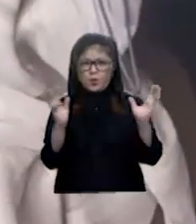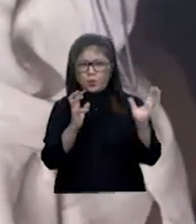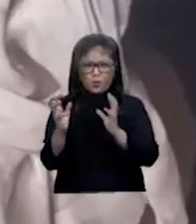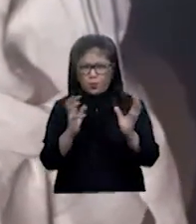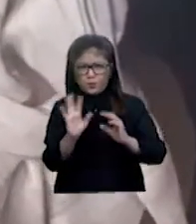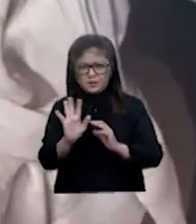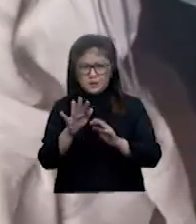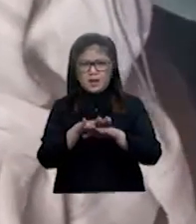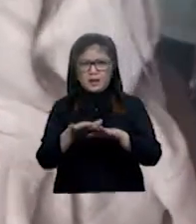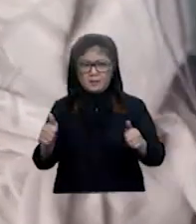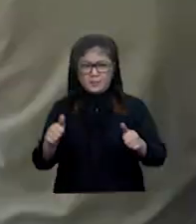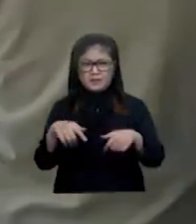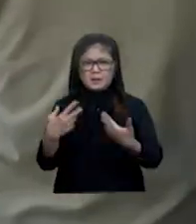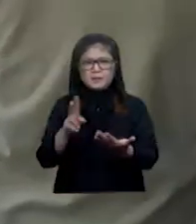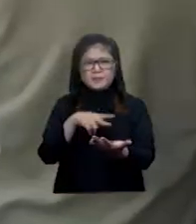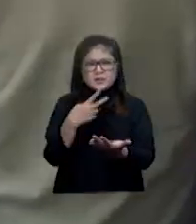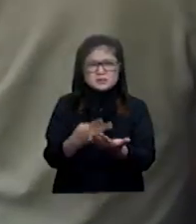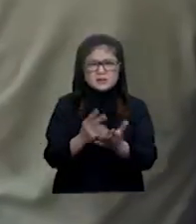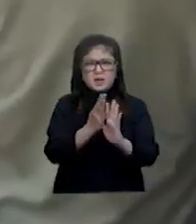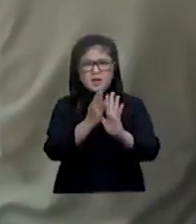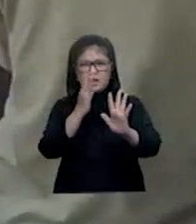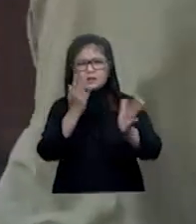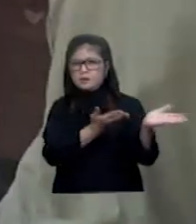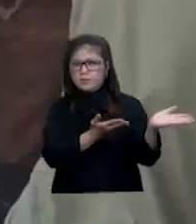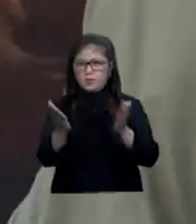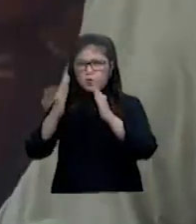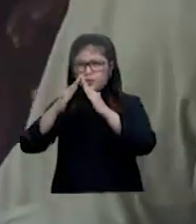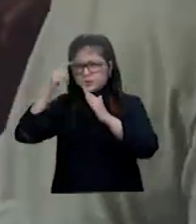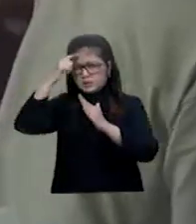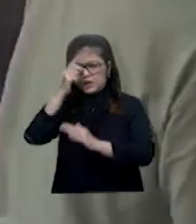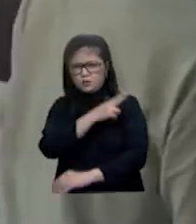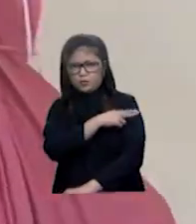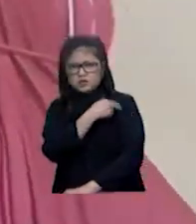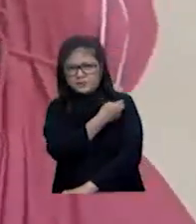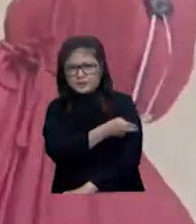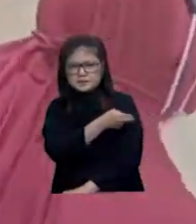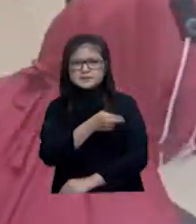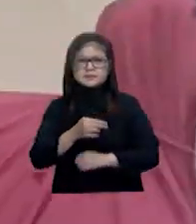Warga bahkan pingsan di tengah antrean dilarikan petugas ke Puskesmas